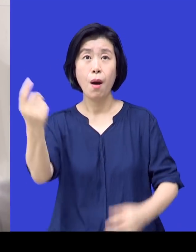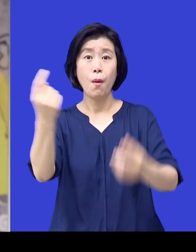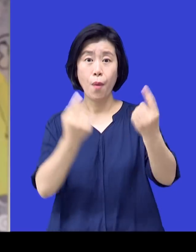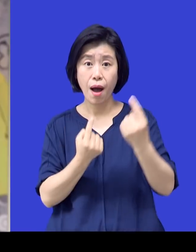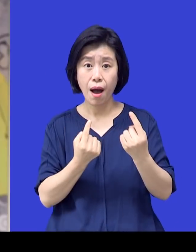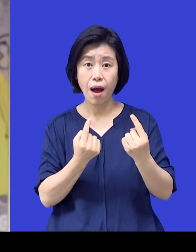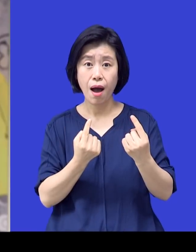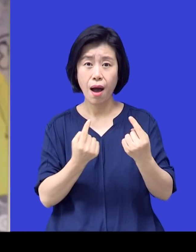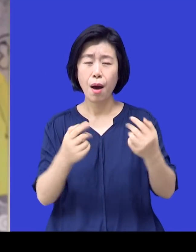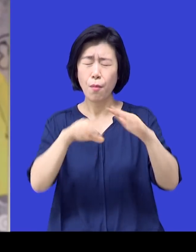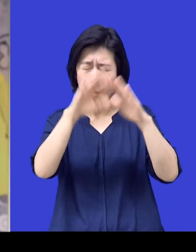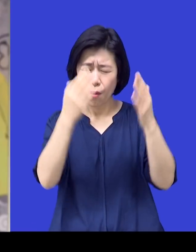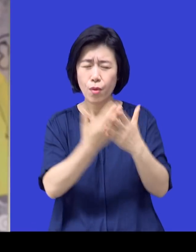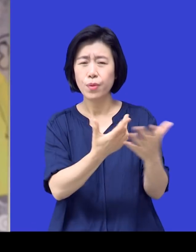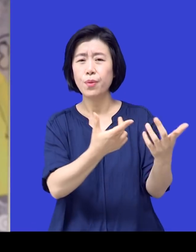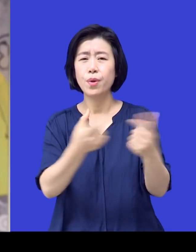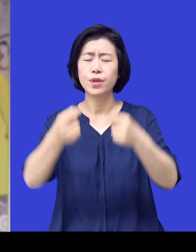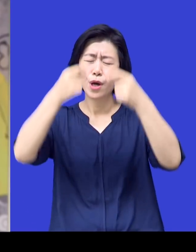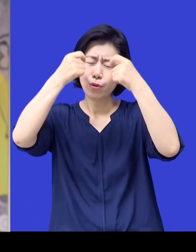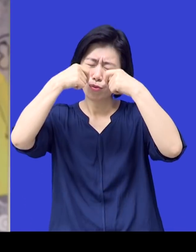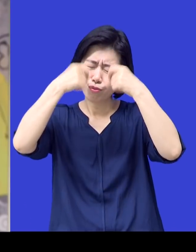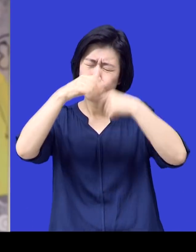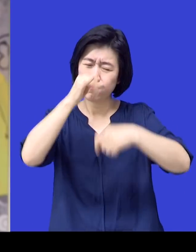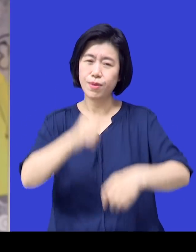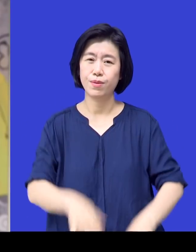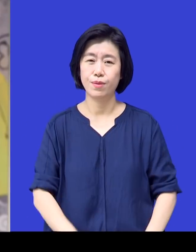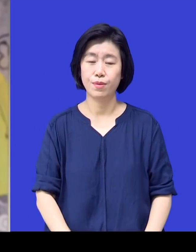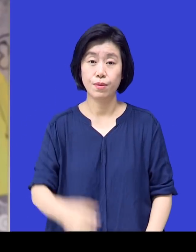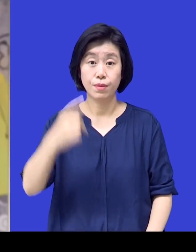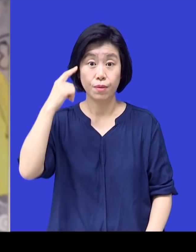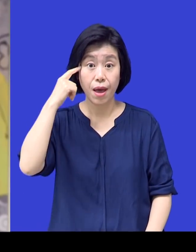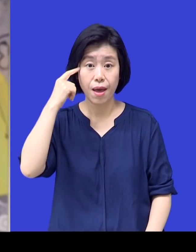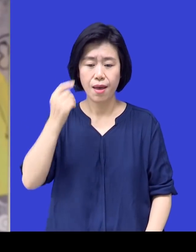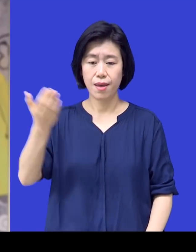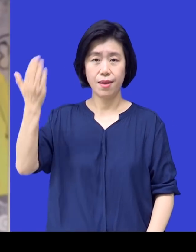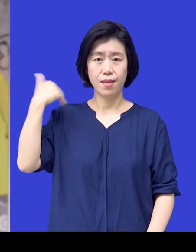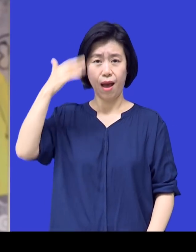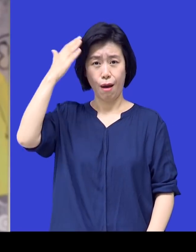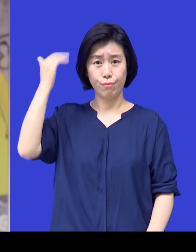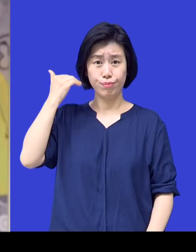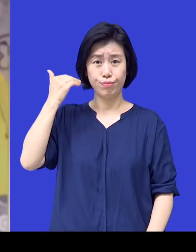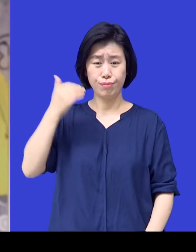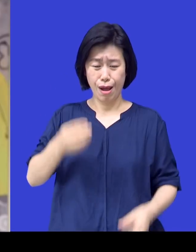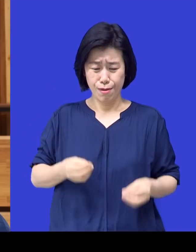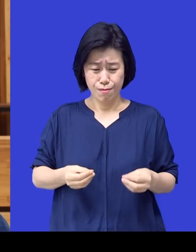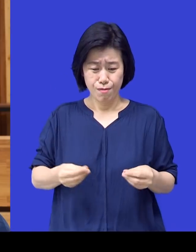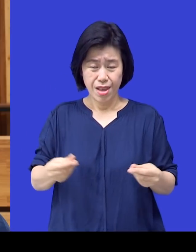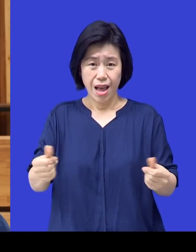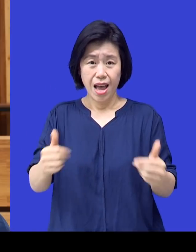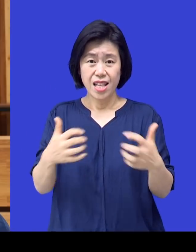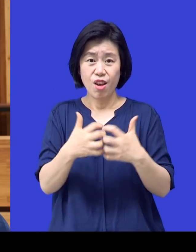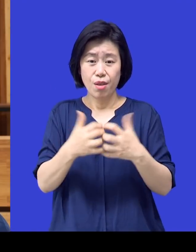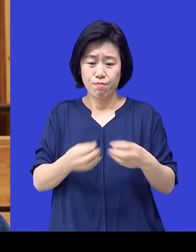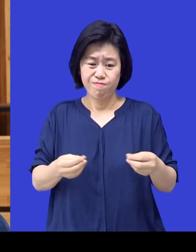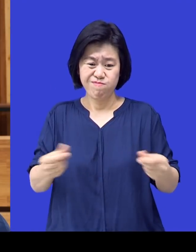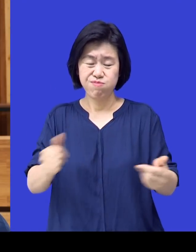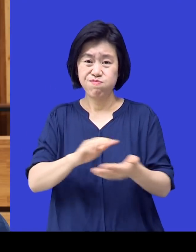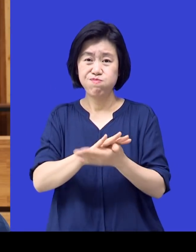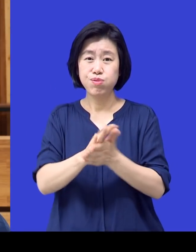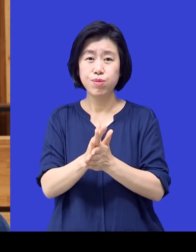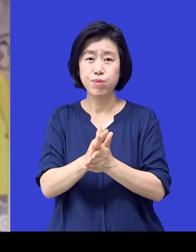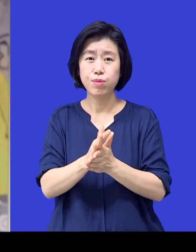생각해 보세요. 예. 완전히 깡통 시대에 그렇죠. 폐허가 된 이 땅에 그걸 눈으로 봤는데 그렇죠.